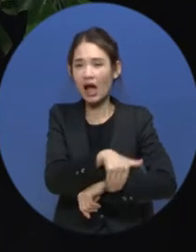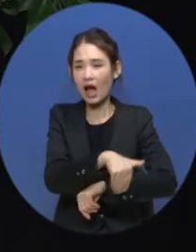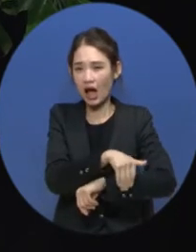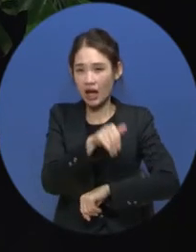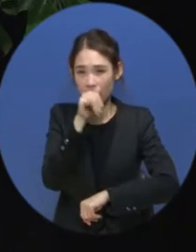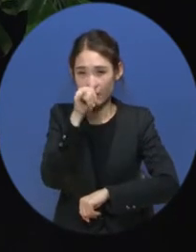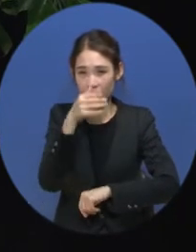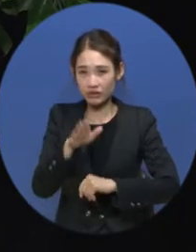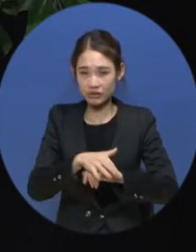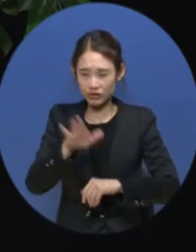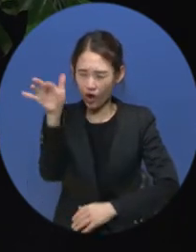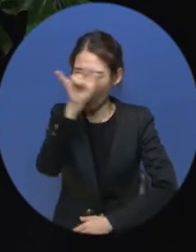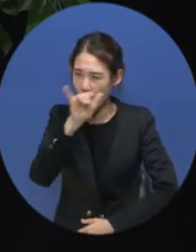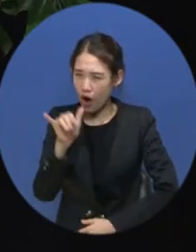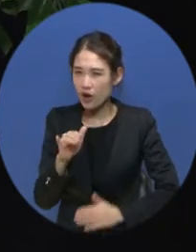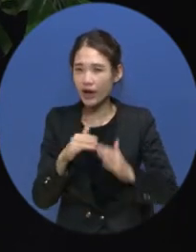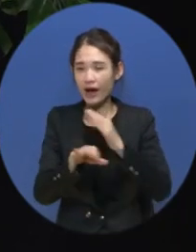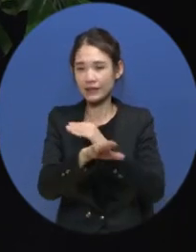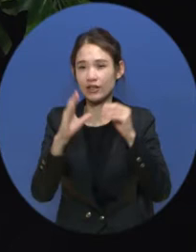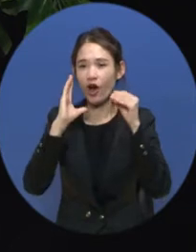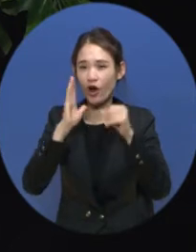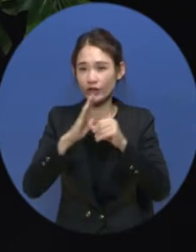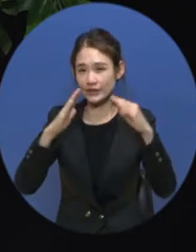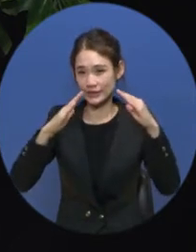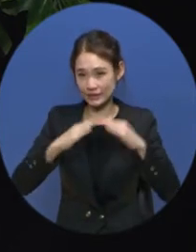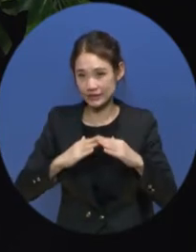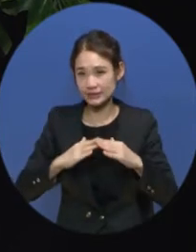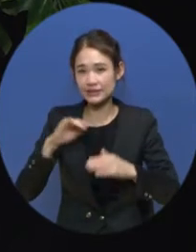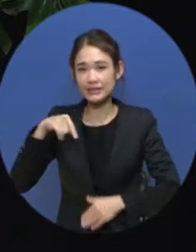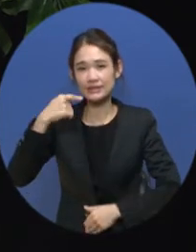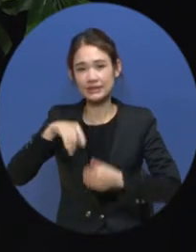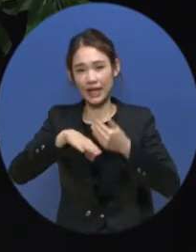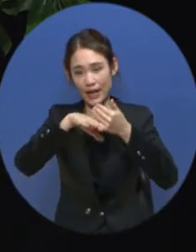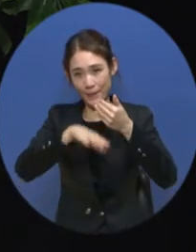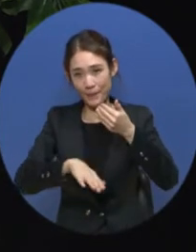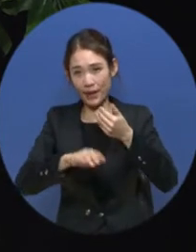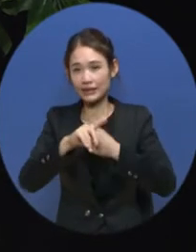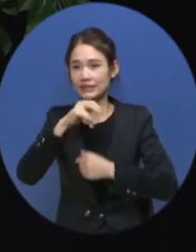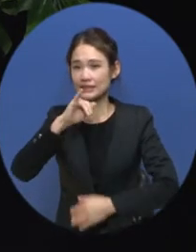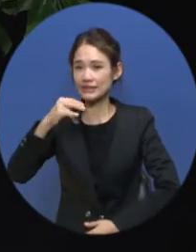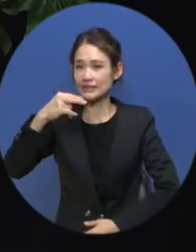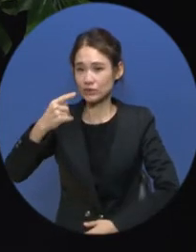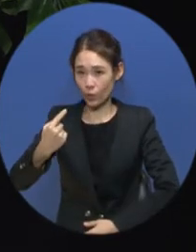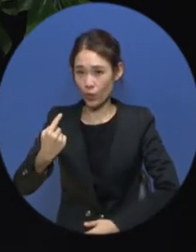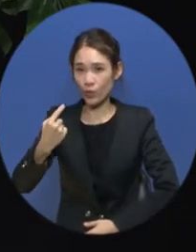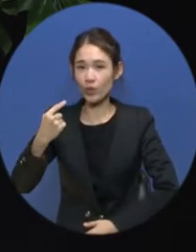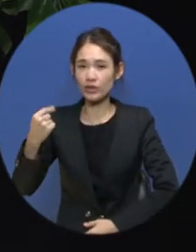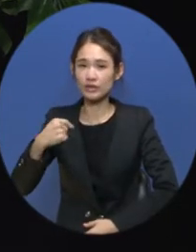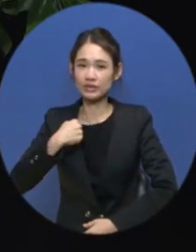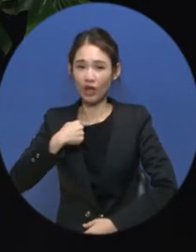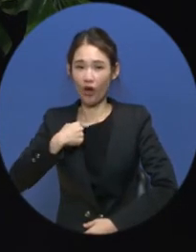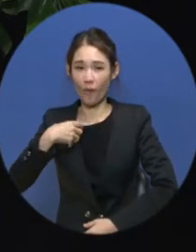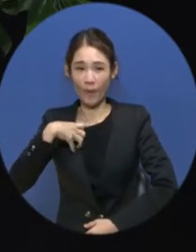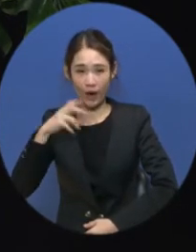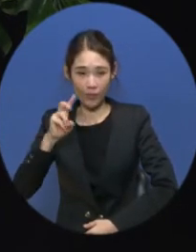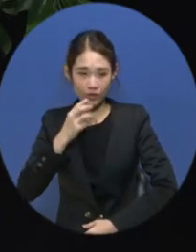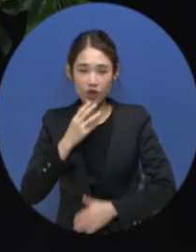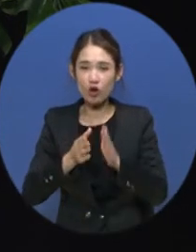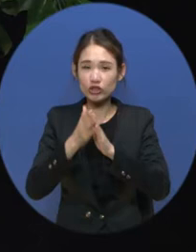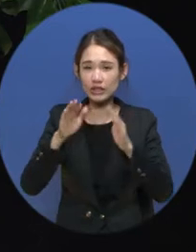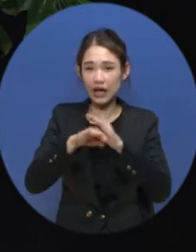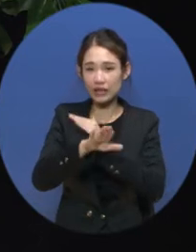전국 가정어린이집이라고 할 수 있고요. 그다음에 이제 그 밑에 시에 있는 그러니까 저는 서울시 어린이집